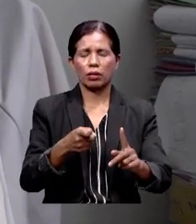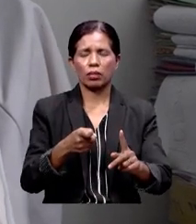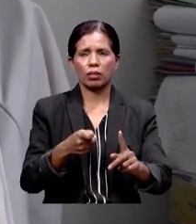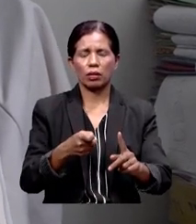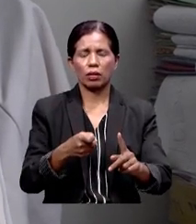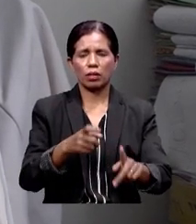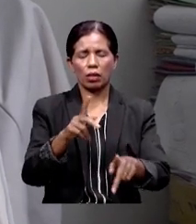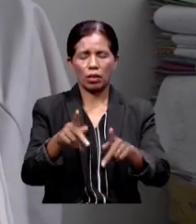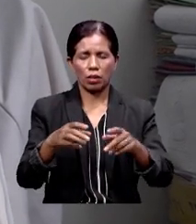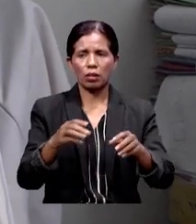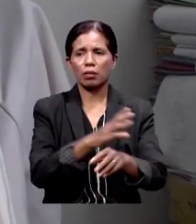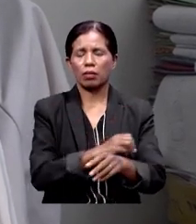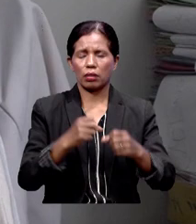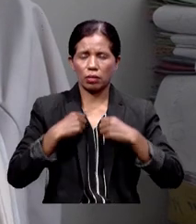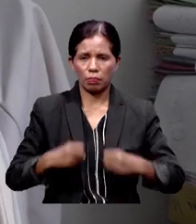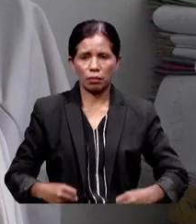bali komunidade kata